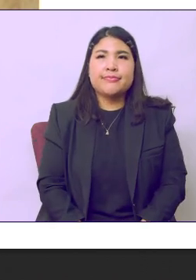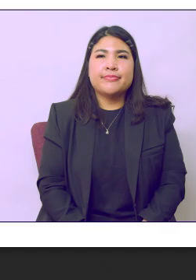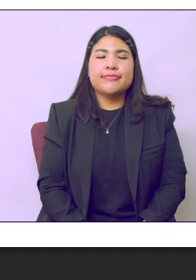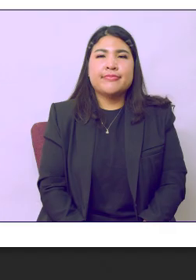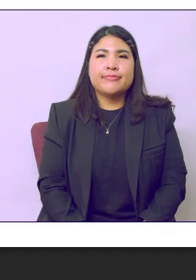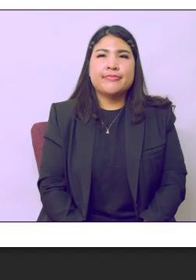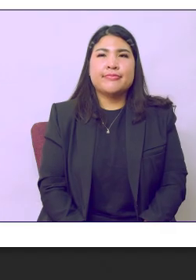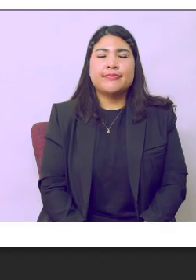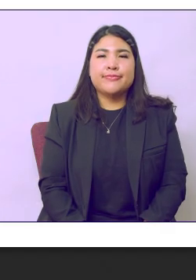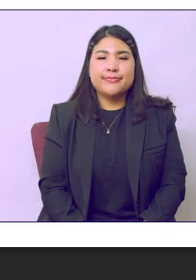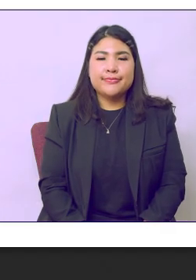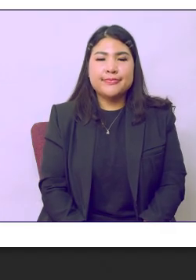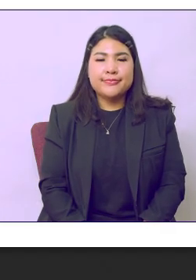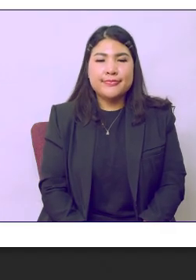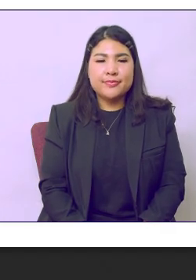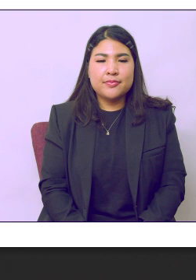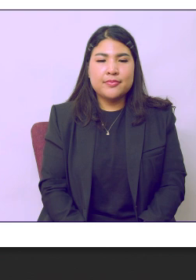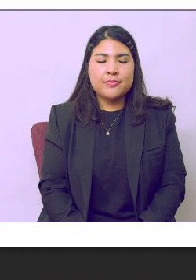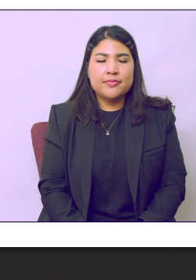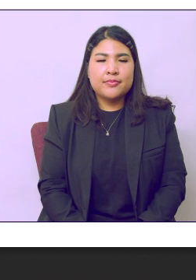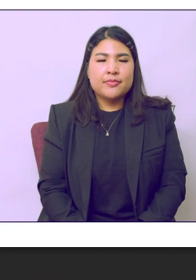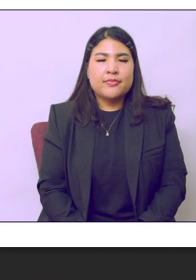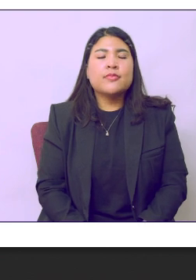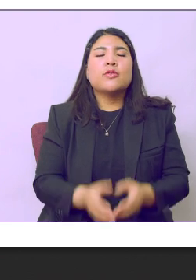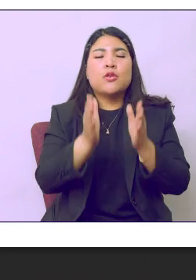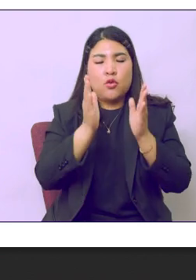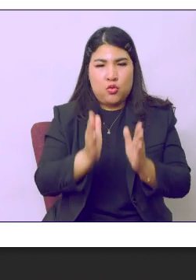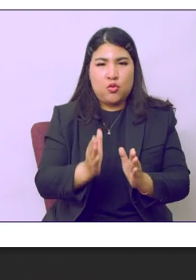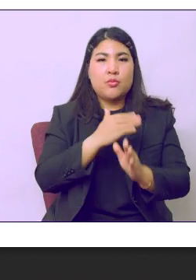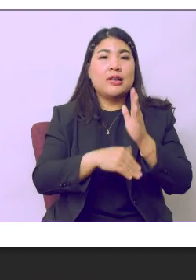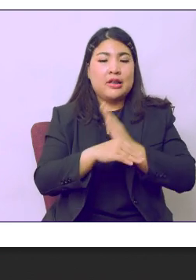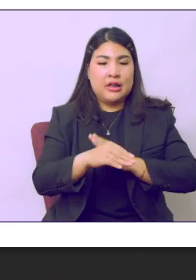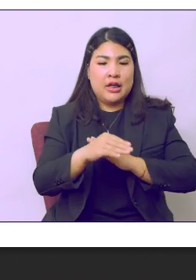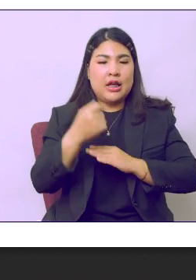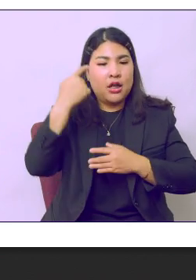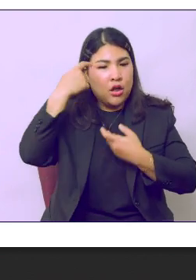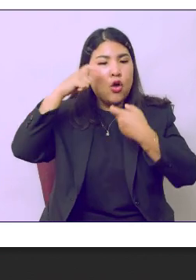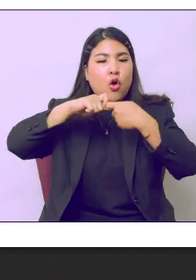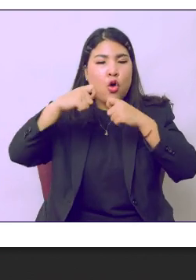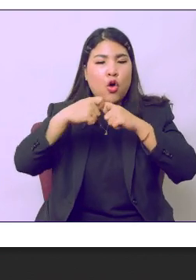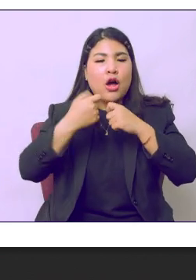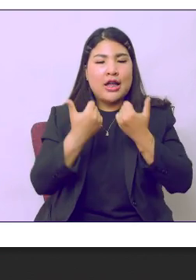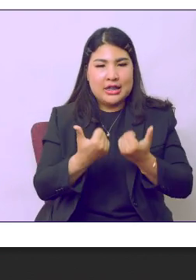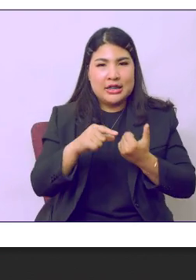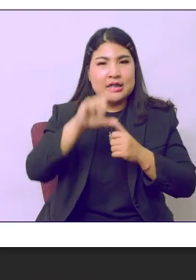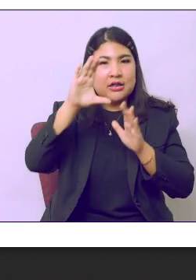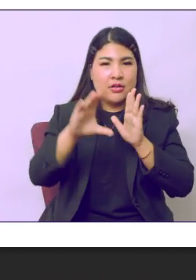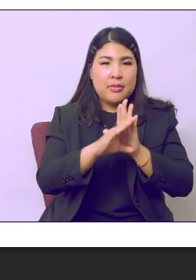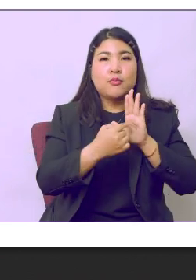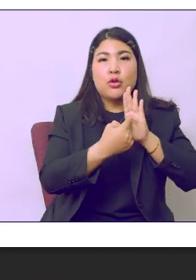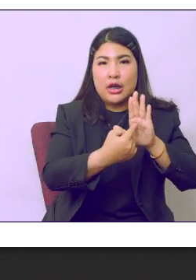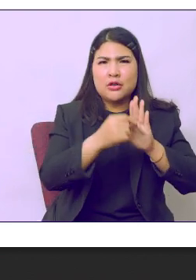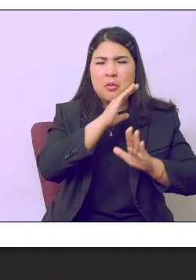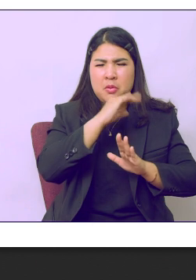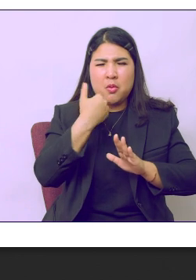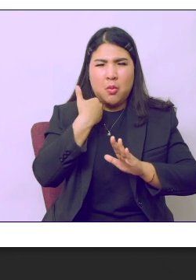ครับสำหรับน้องๆเด็กออทิสติกนะครับอันนี้ก็เป็นแค่แค่ตัวอย่างเนาะเป็นตัวอย่างแต่เวลาสอนมันมีหลายท่ามาก